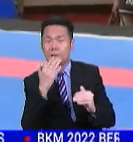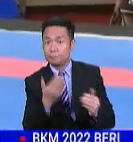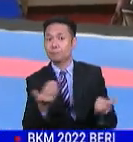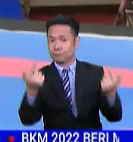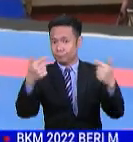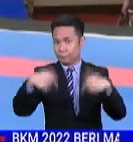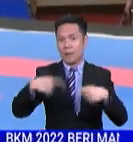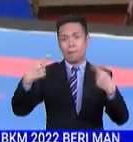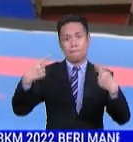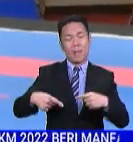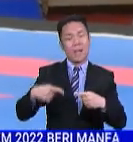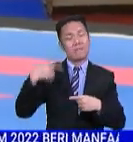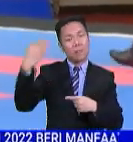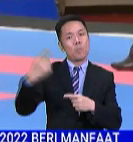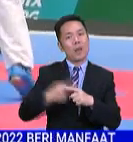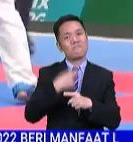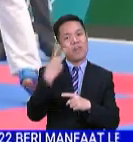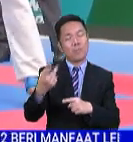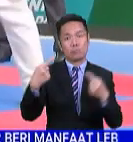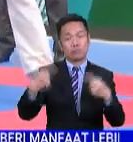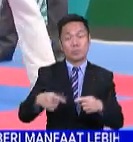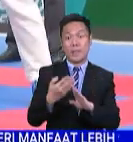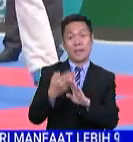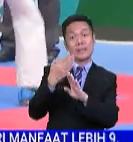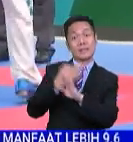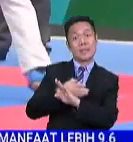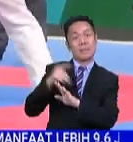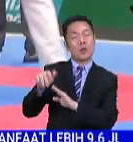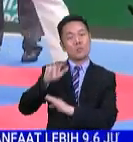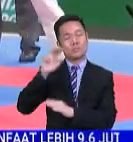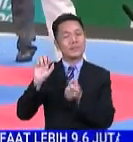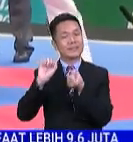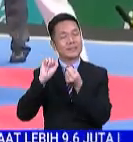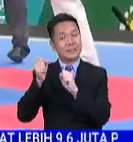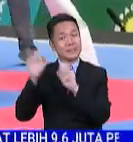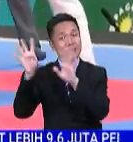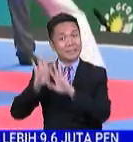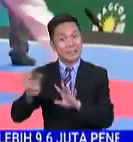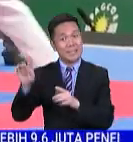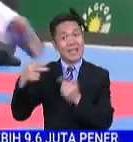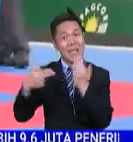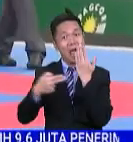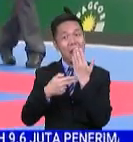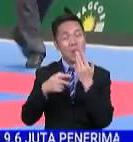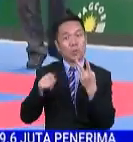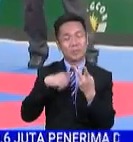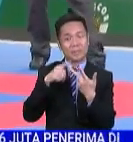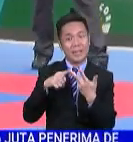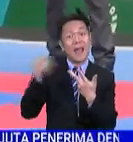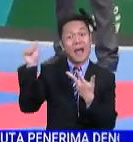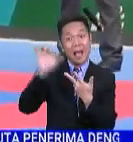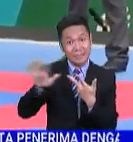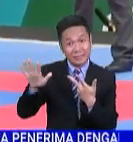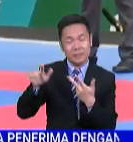kejohanan terbuka Macaf Februari depan sebelum Sukan SEA Hanoi pada Mei dan Sukan Asia pada September.